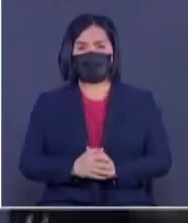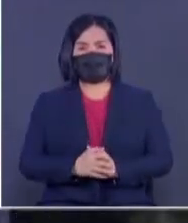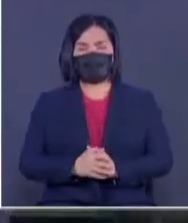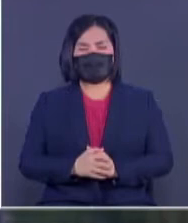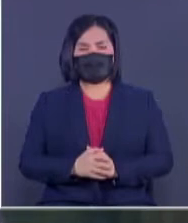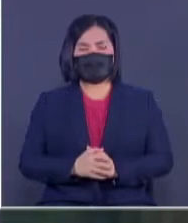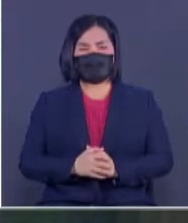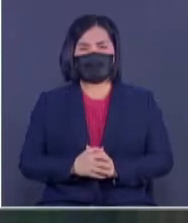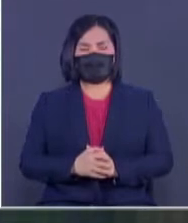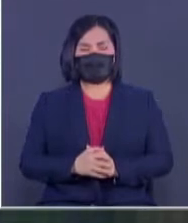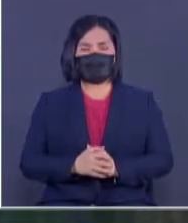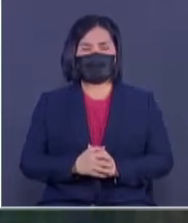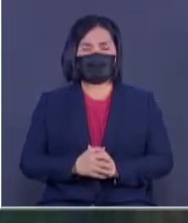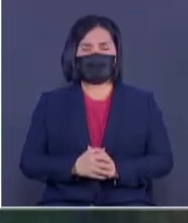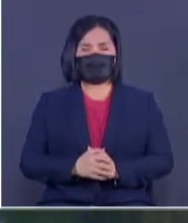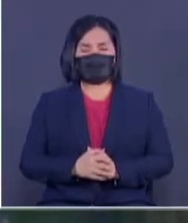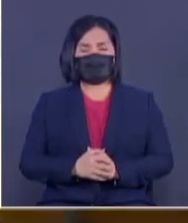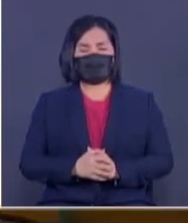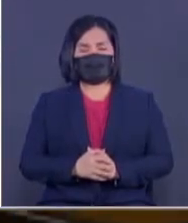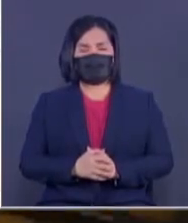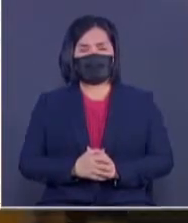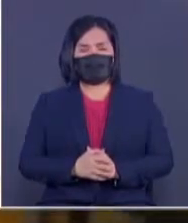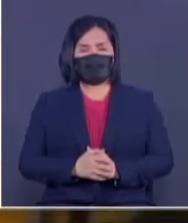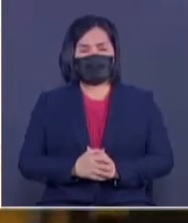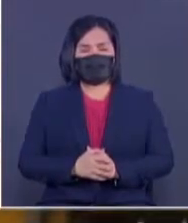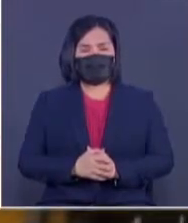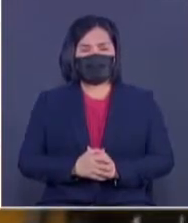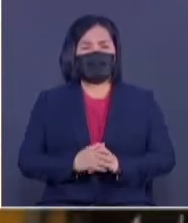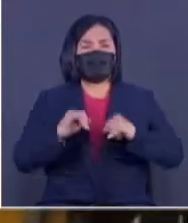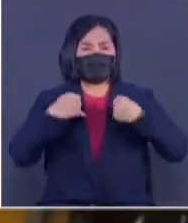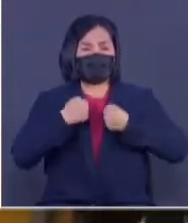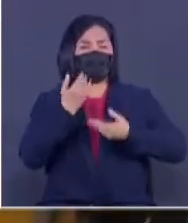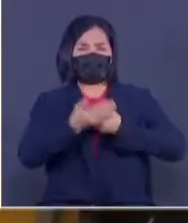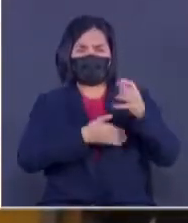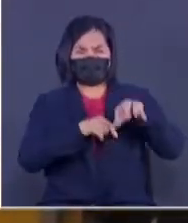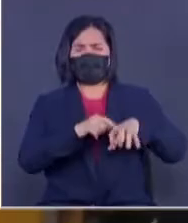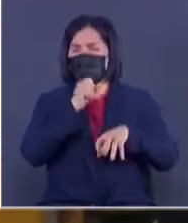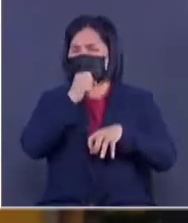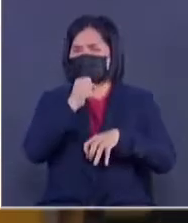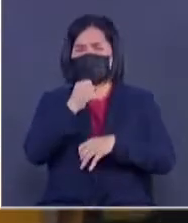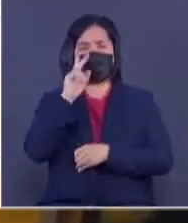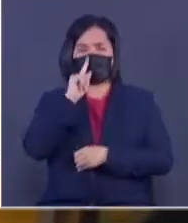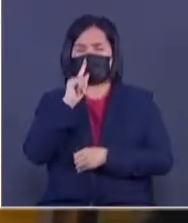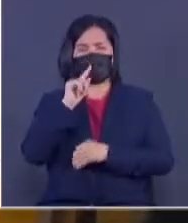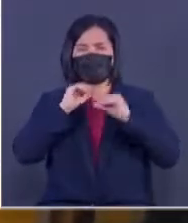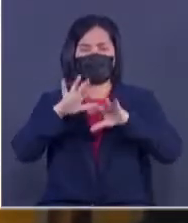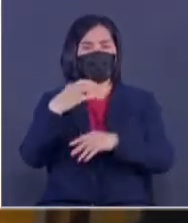ทางตัวลูกหนี้เองเนี่ยนะครับเขาก็ไม่อยากให้สัมภาษณ์กับสื่อมวลชนแล้วก็ไม่อยากให้เป็นข่าวน